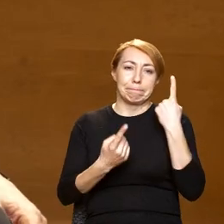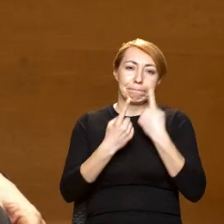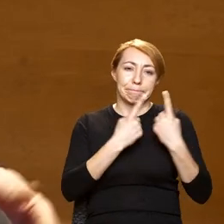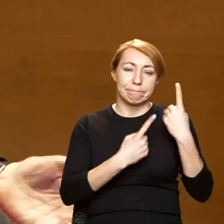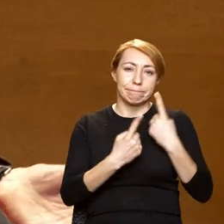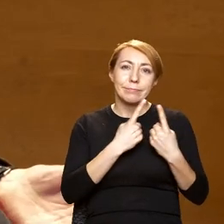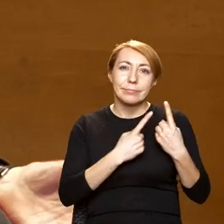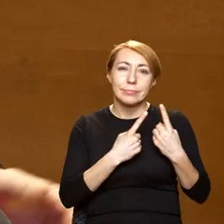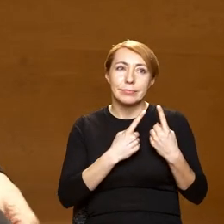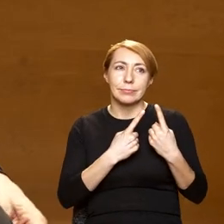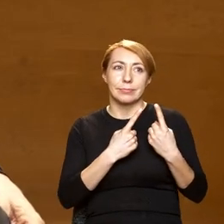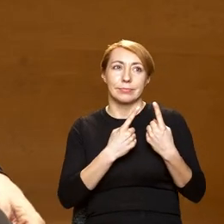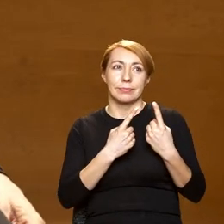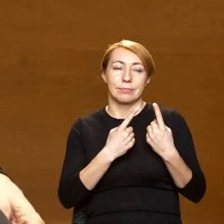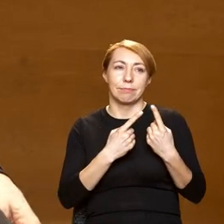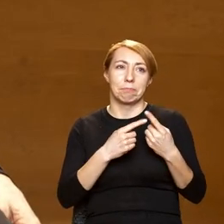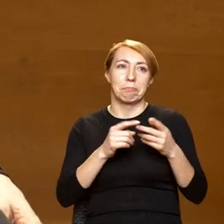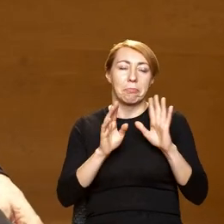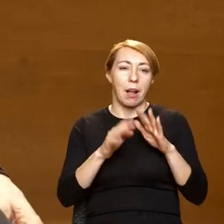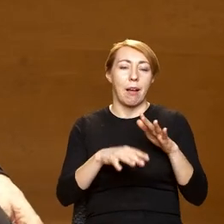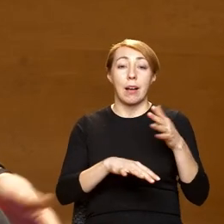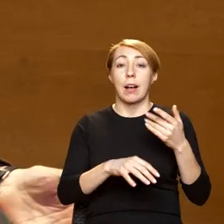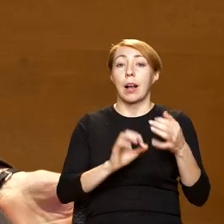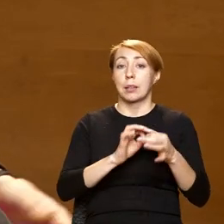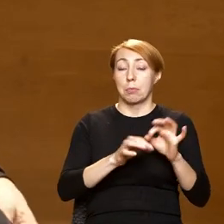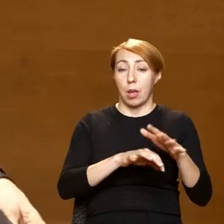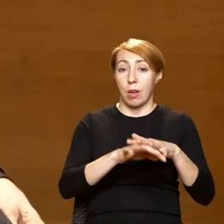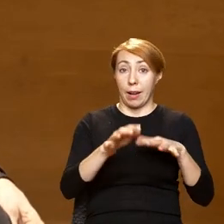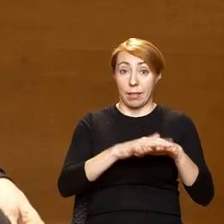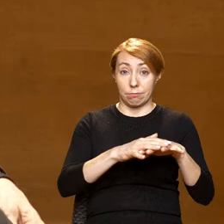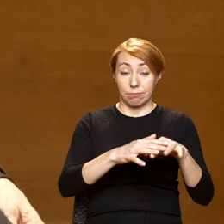cóż, jeżeli by ja czytałem ten rękopis, to ja